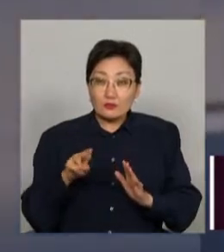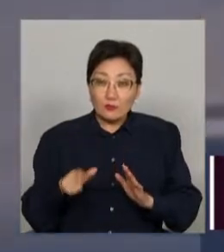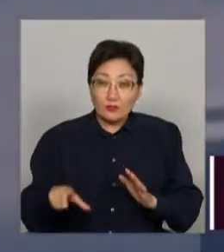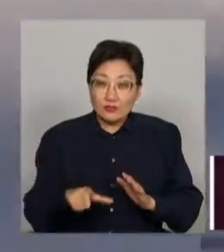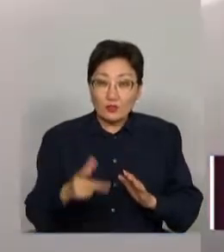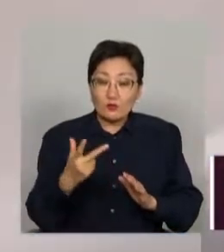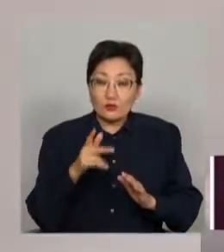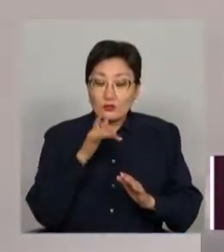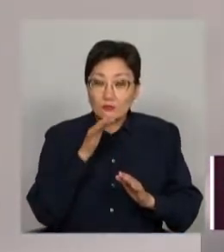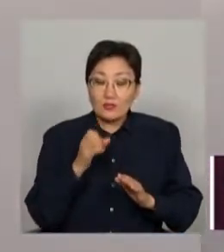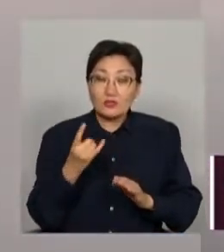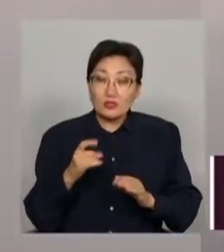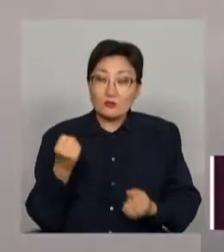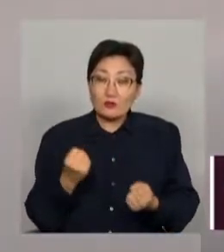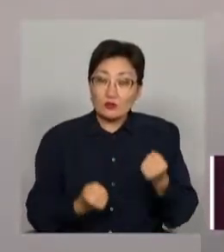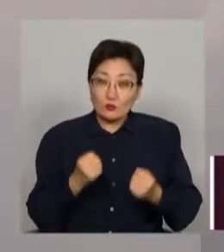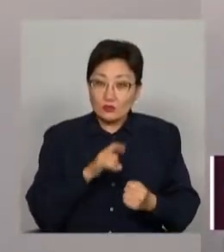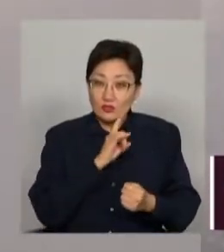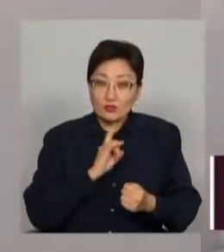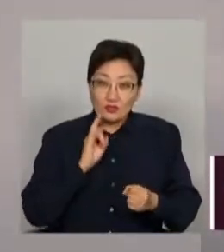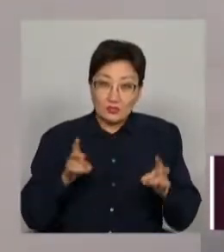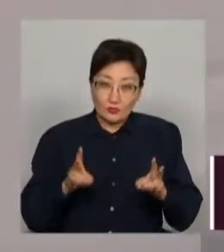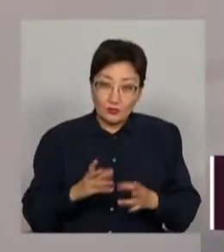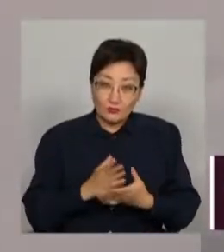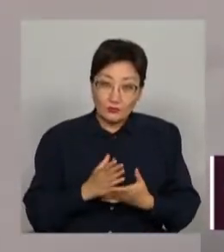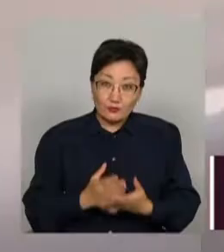тағы 3 жастағы бала мен жүргізуші әйел зардап шегіп отыр.